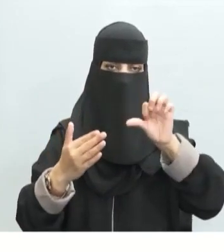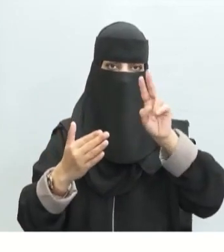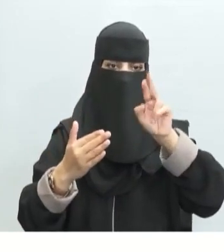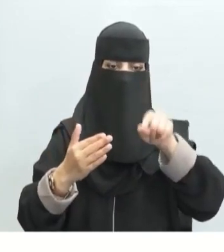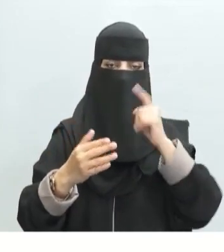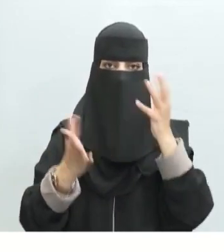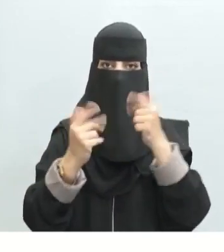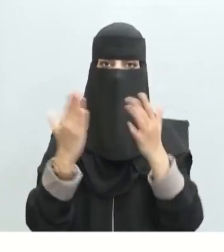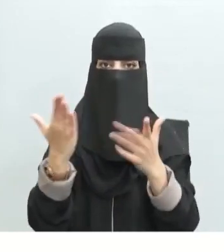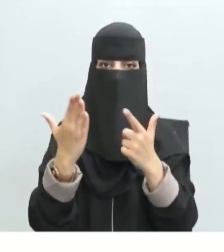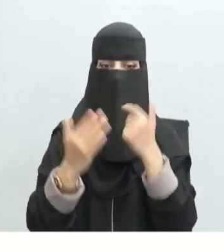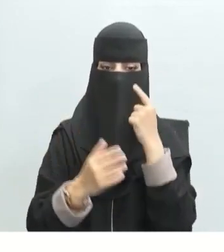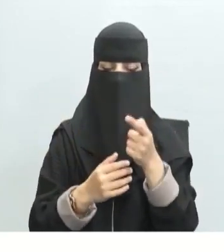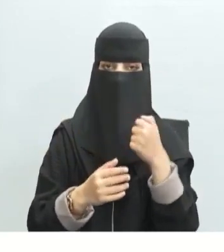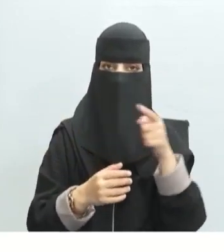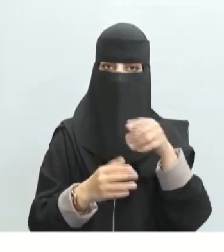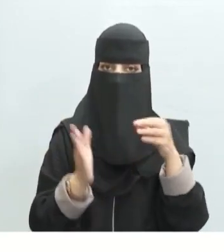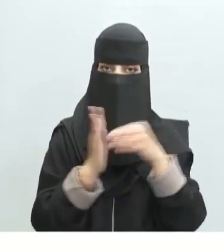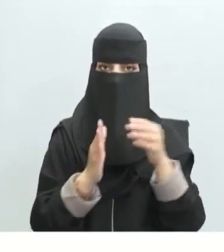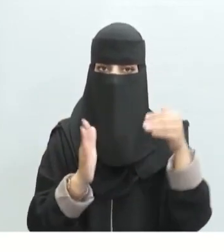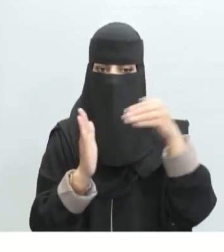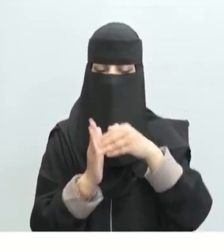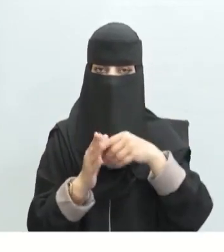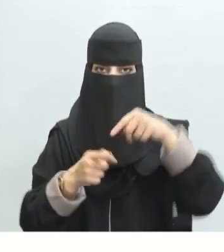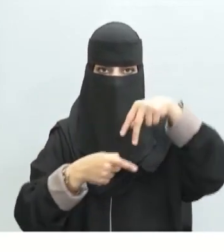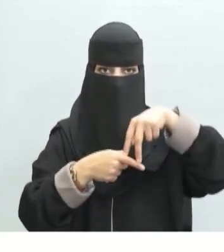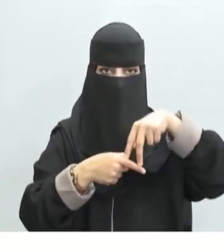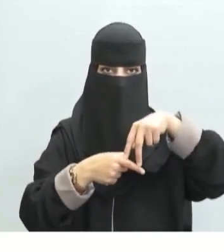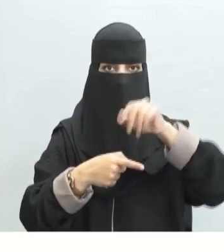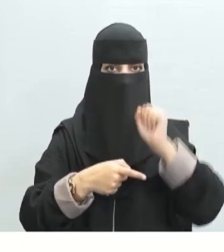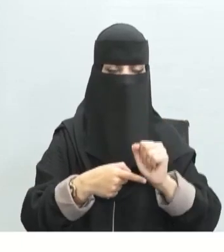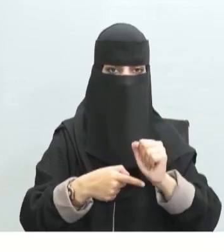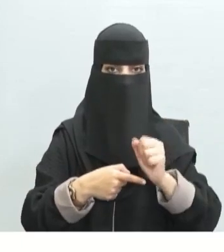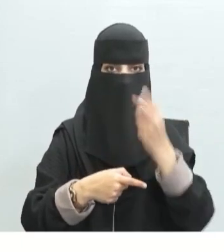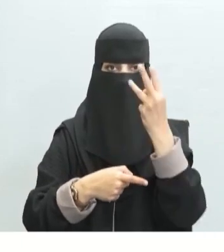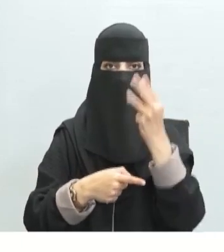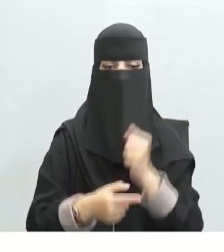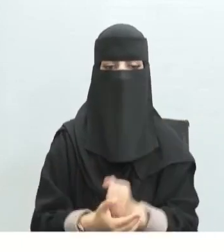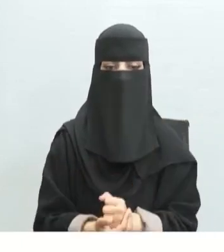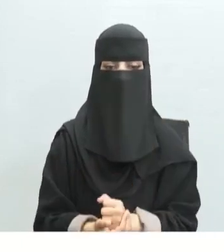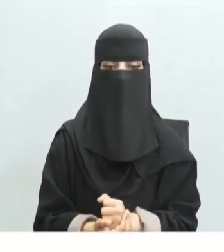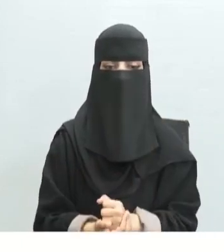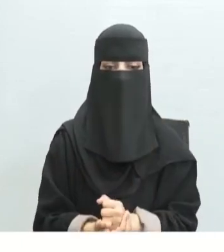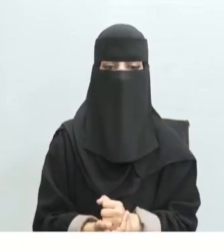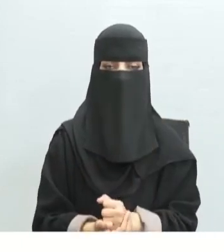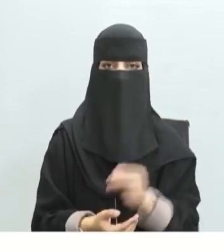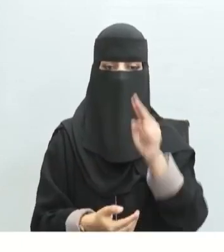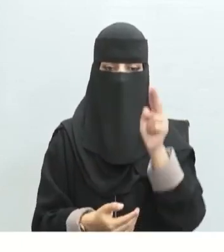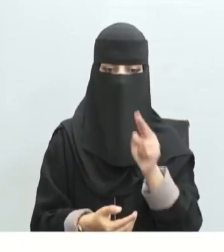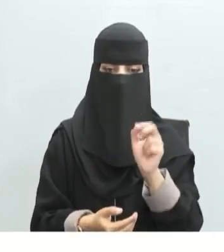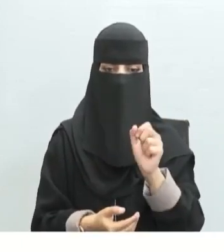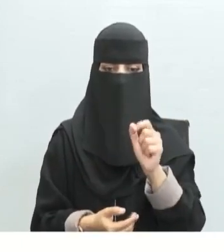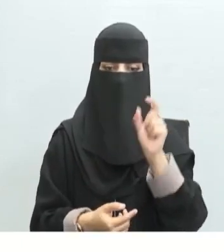اذا اعطاني الاطوال الثلاثه يبغاني فقط اجيب له الدوال المثلثيه الثلاثه فانا بكتب ساين